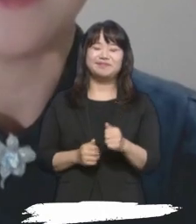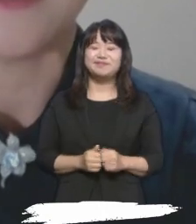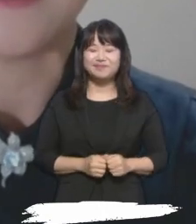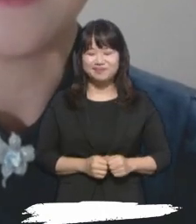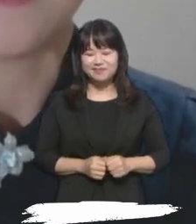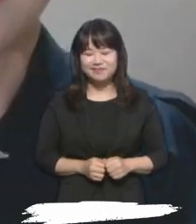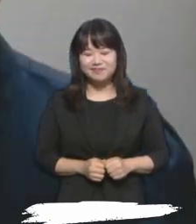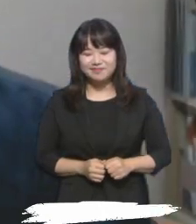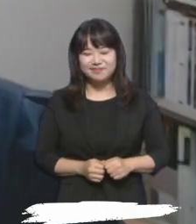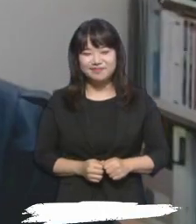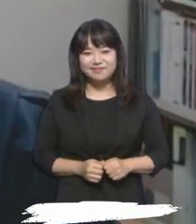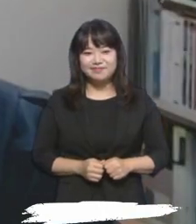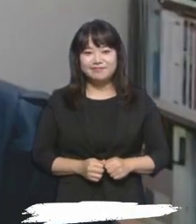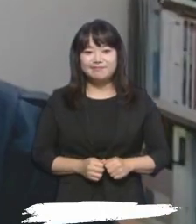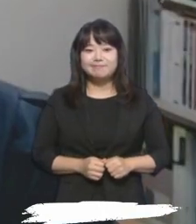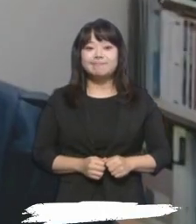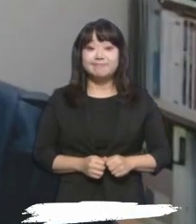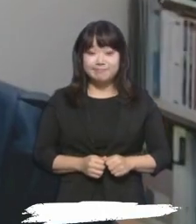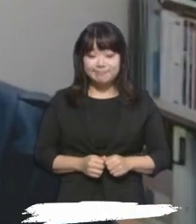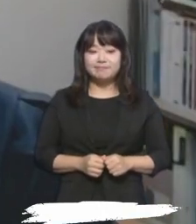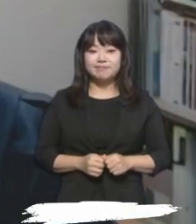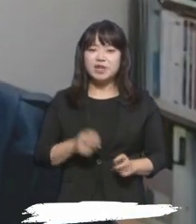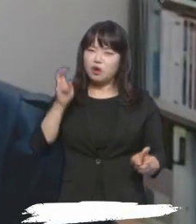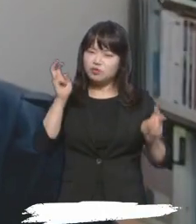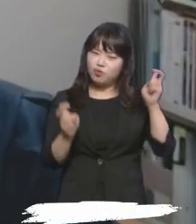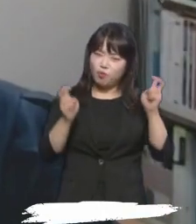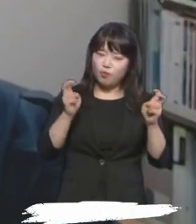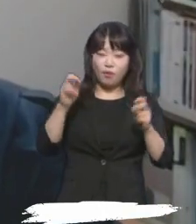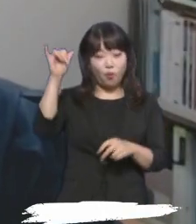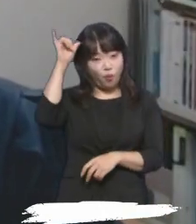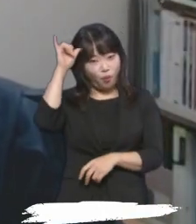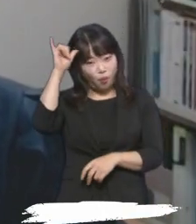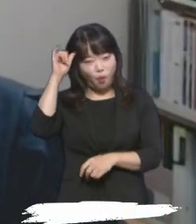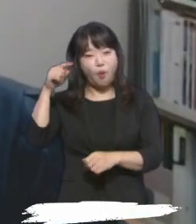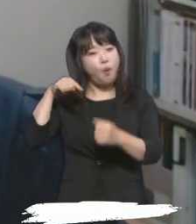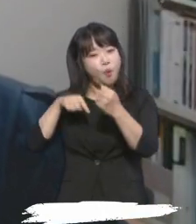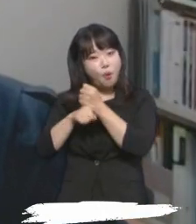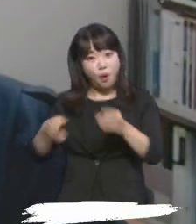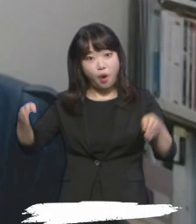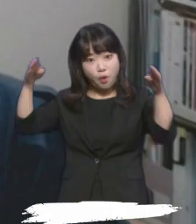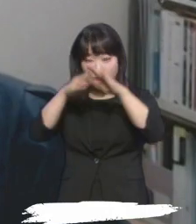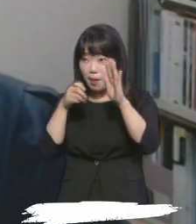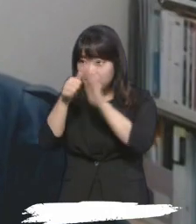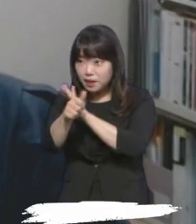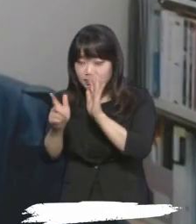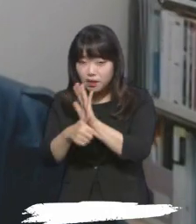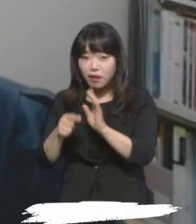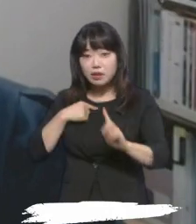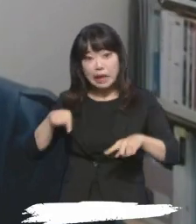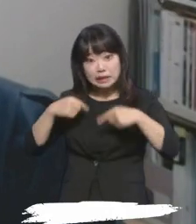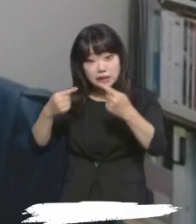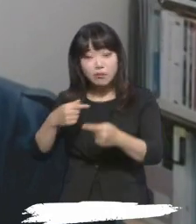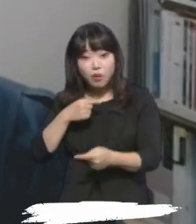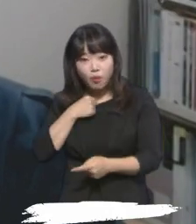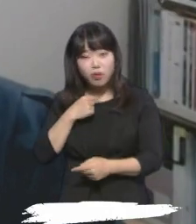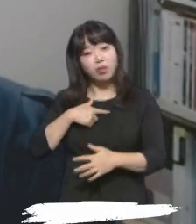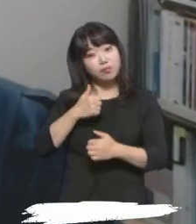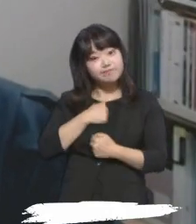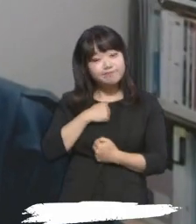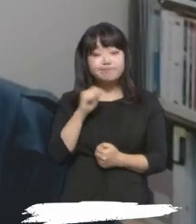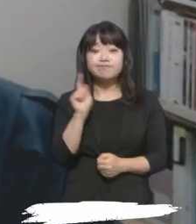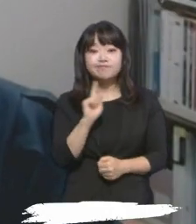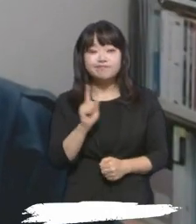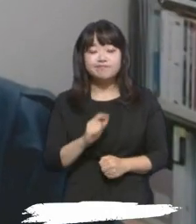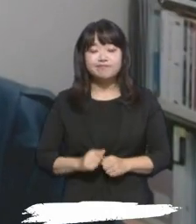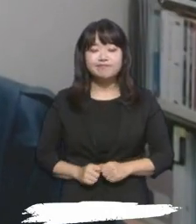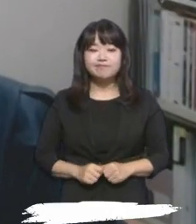같습니다. 네, 그럼 로봇 인공지능 과학관 관람 시 프로그램 참여를 위해 참고해야 할 사항도